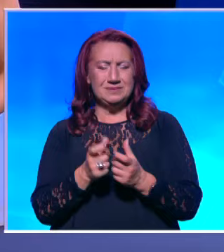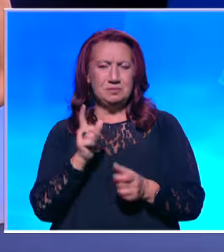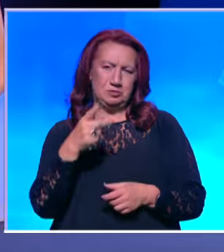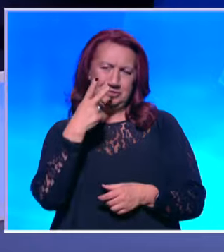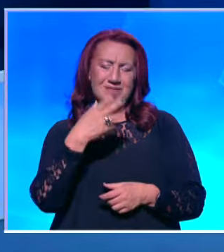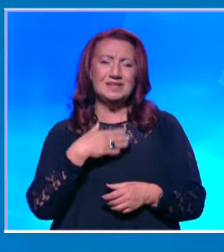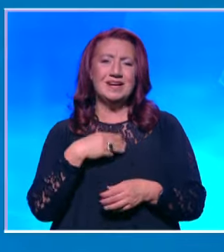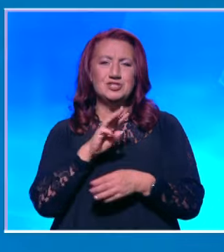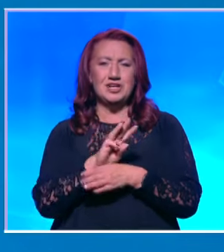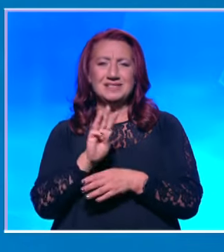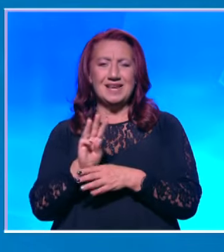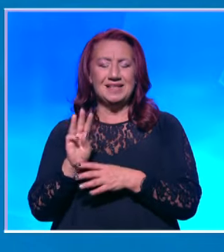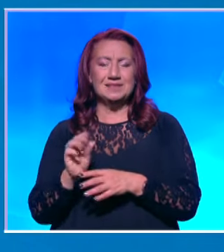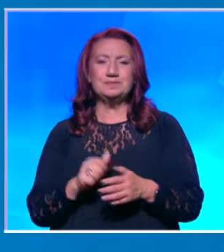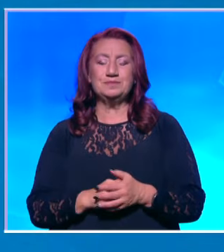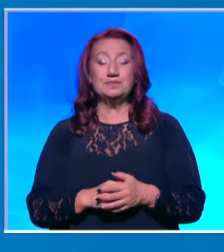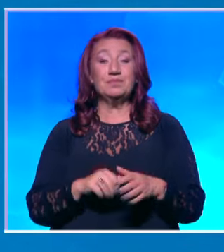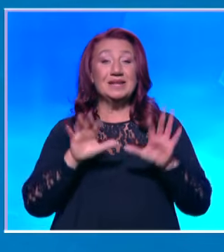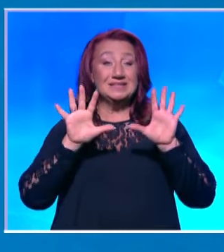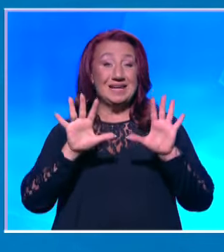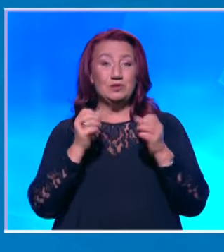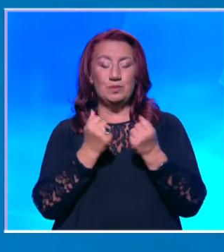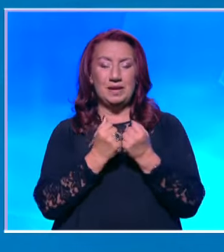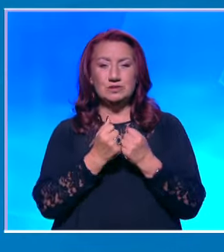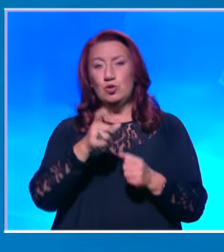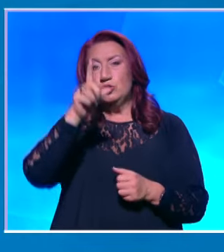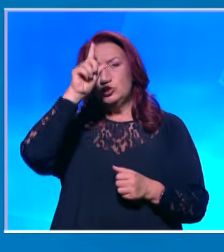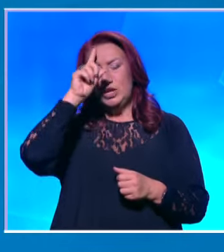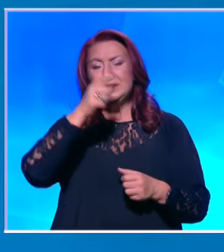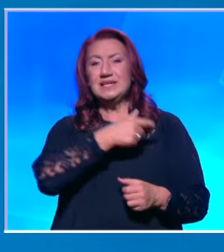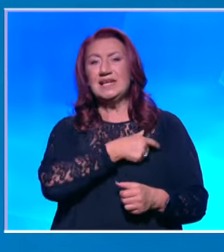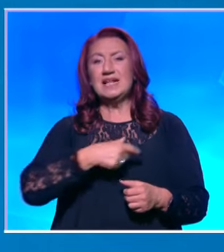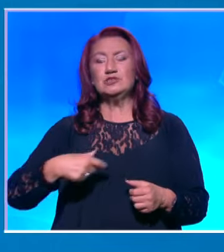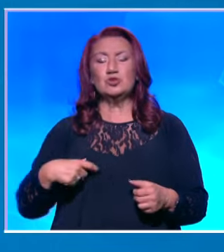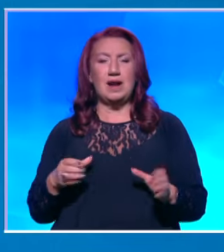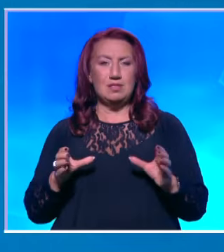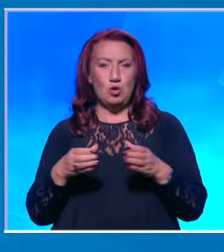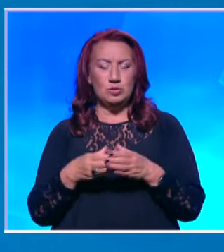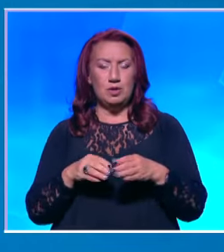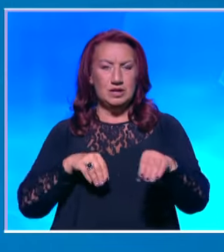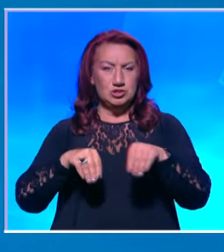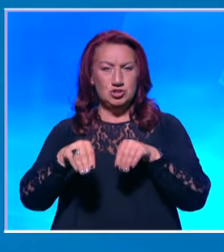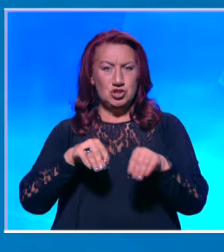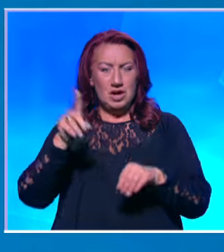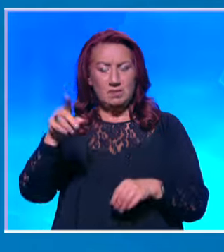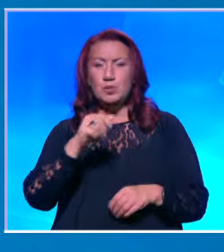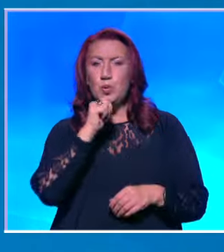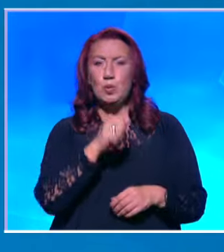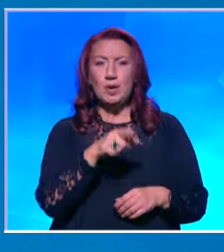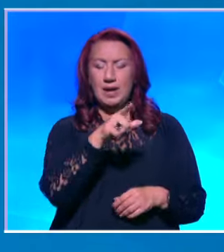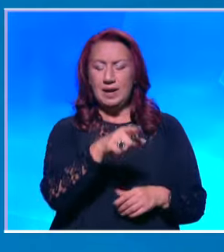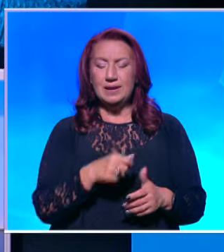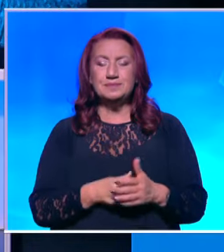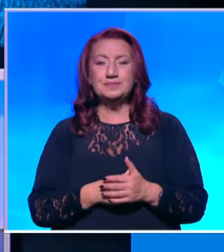бг 10-то място за женския ни национален отбор на шахматната олимпиада в будапеща след успех над италия в последния